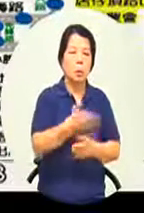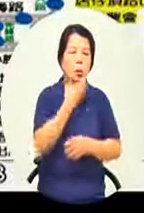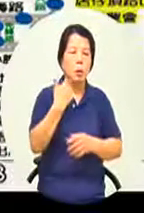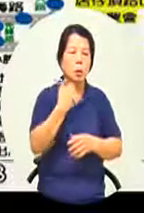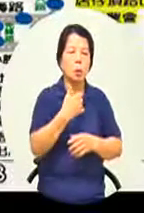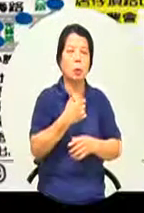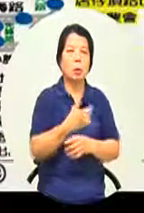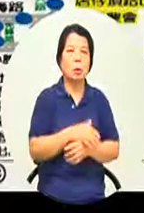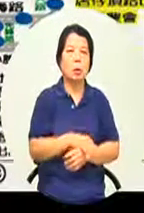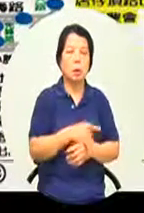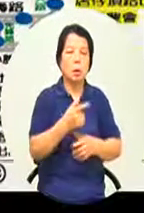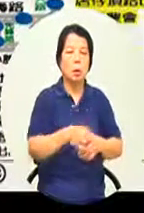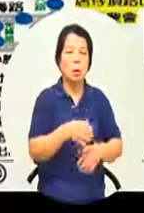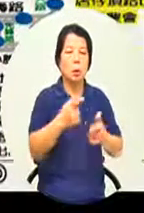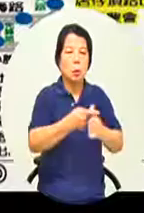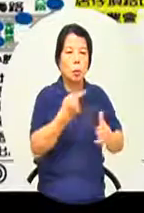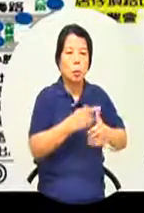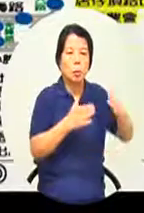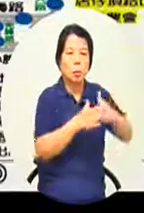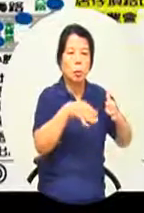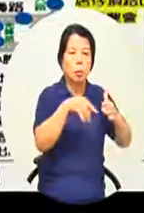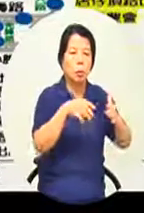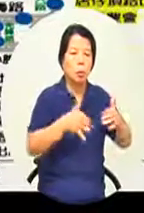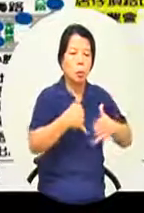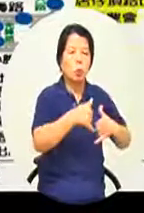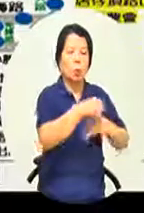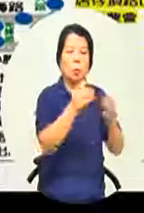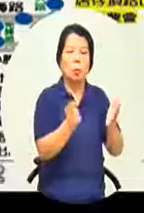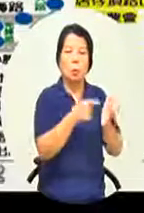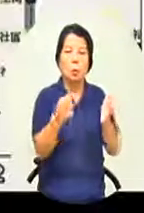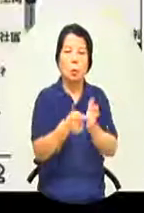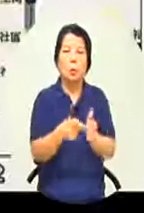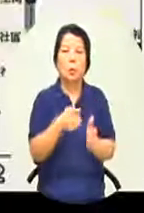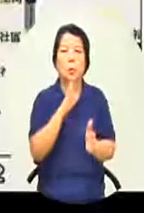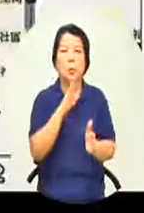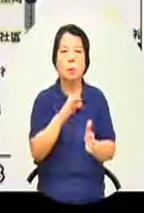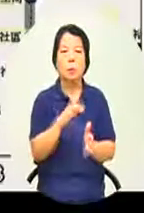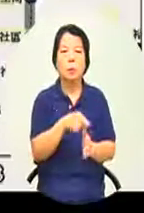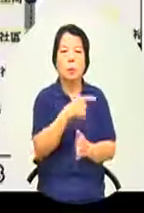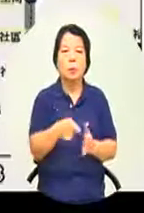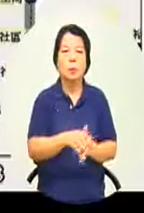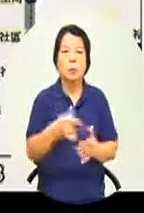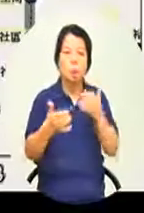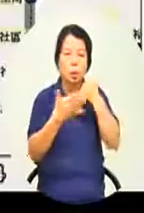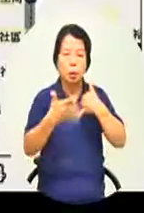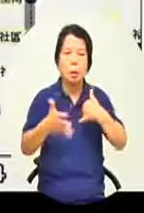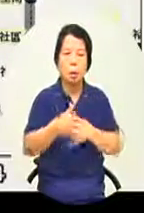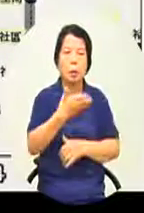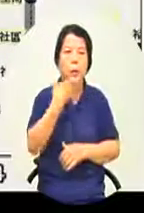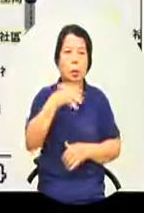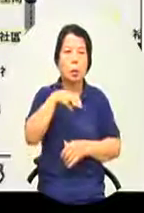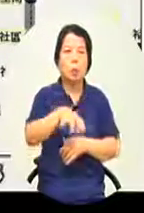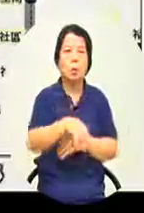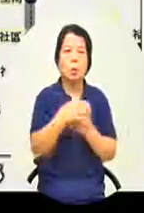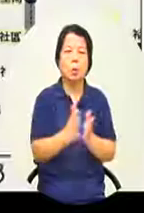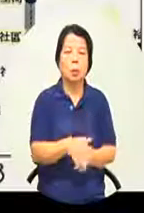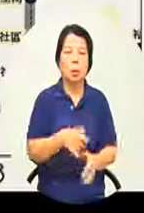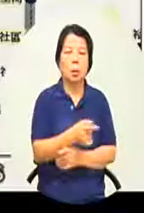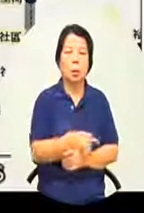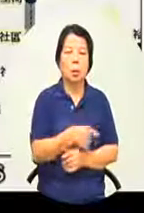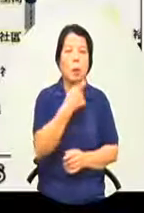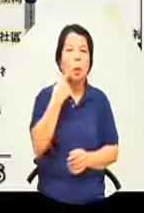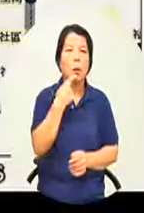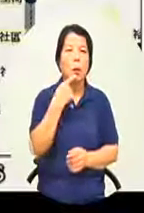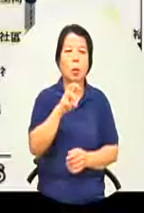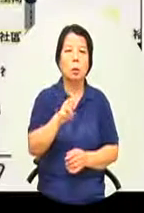各走位海星出来，所以他们两个的路线其实是一样的。但是我们红三六它现